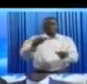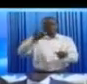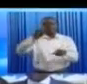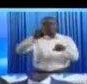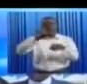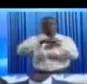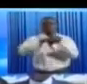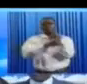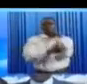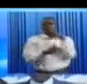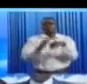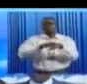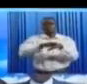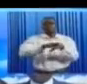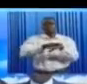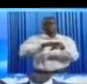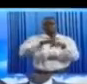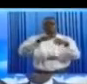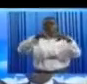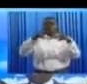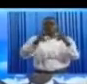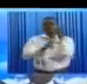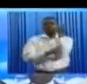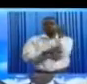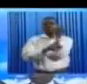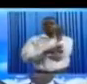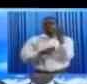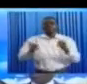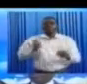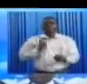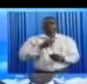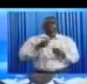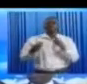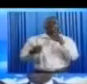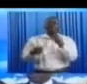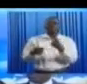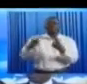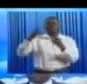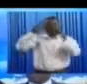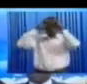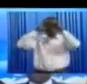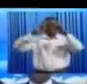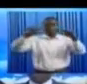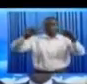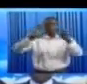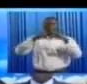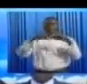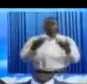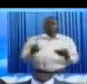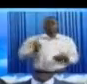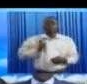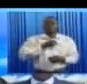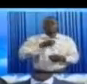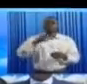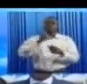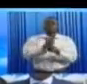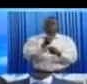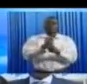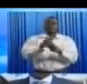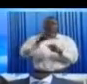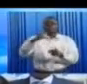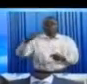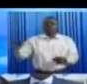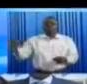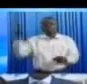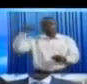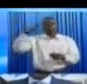sur le territoire. Nous avons expliqué un petit peu au président notre stratégie au Burkina. Nous sommes extrêmement